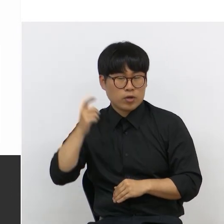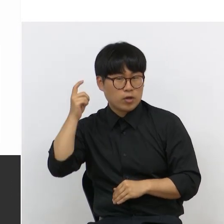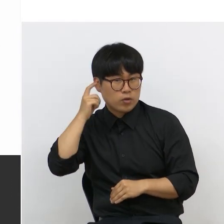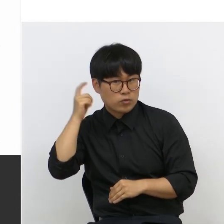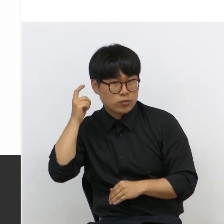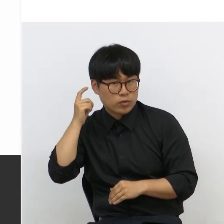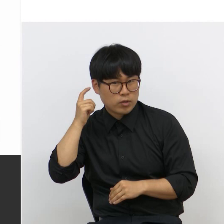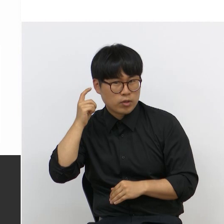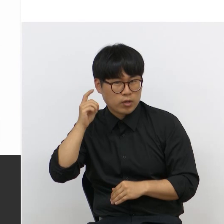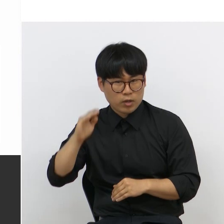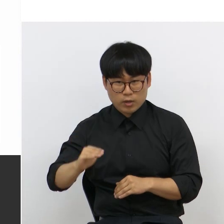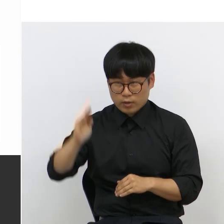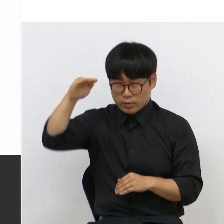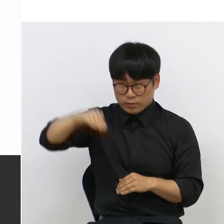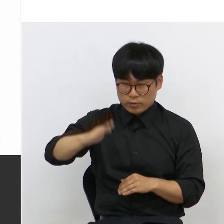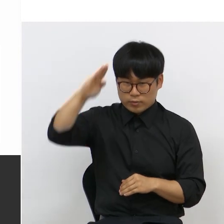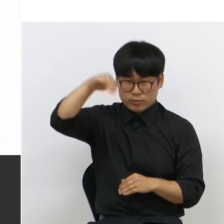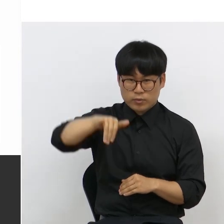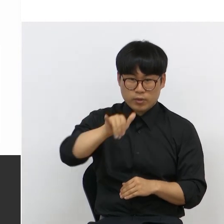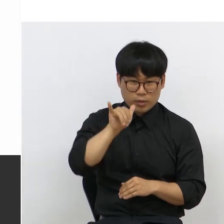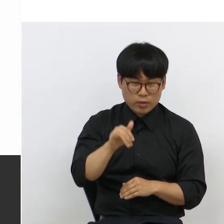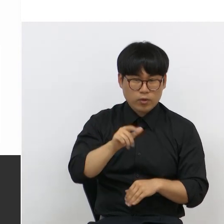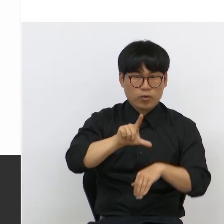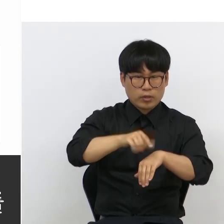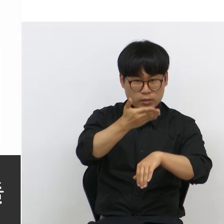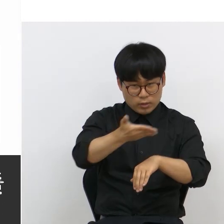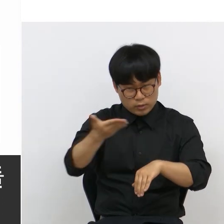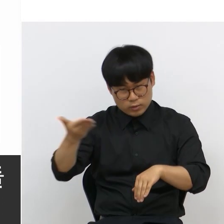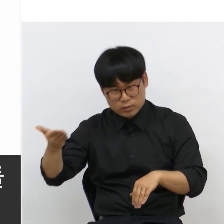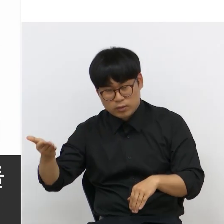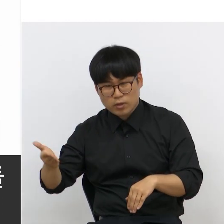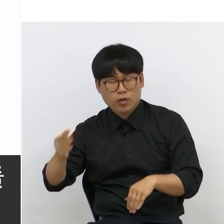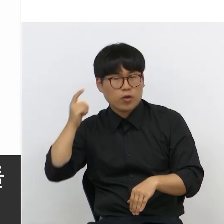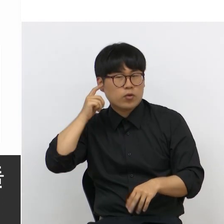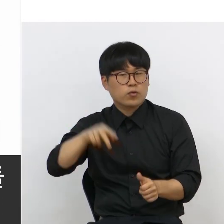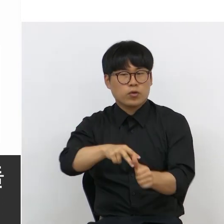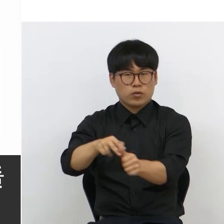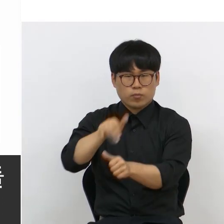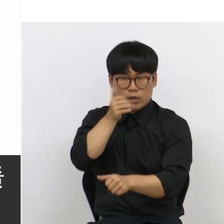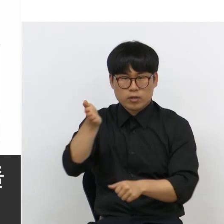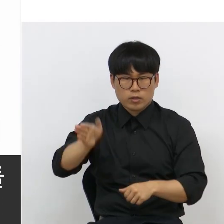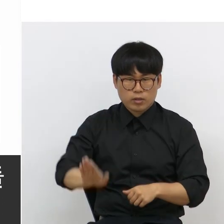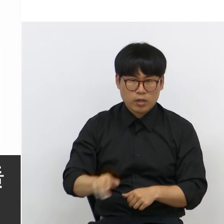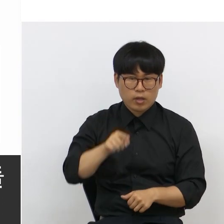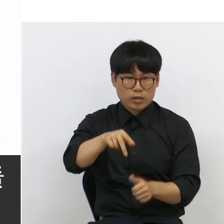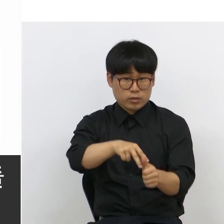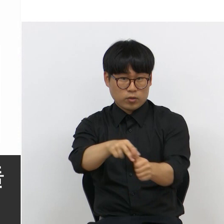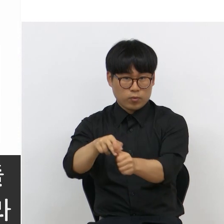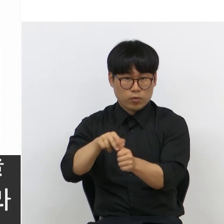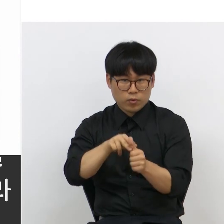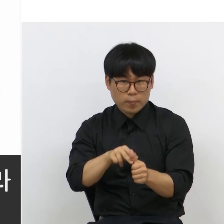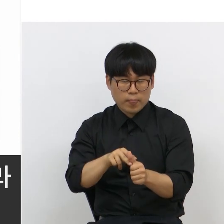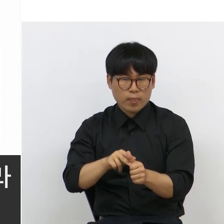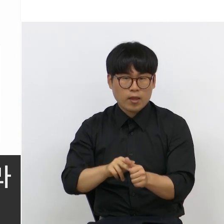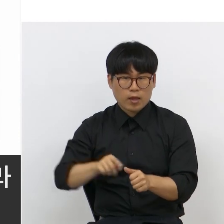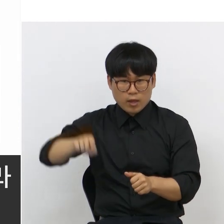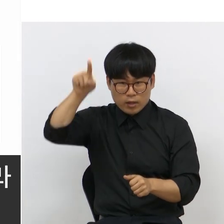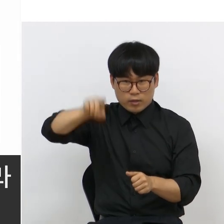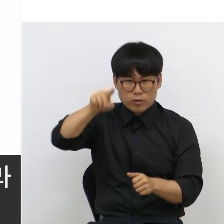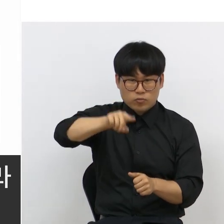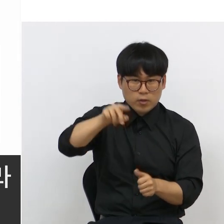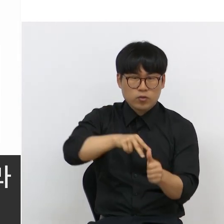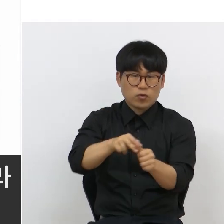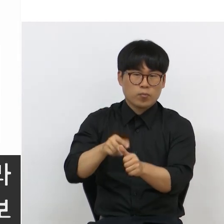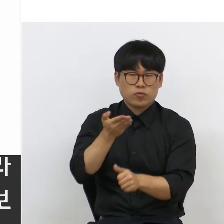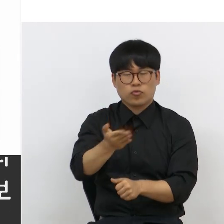들어올 때 소리의 높낮이가 있고 어떤 시간의 흐름에 따라서 소리가 주는 정보가 있는데 그 정보에서 주파수 정보는 줄 수가